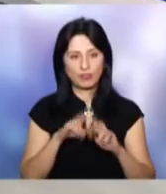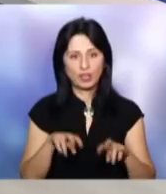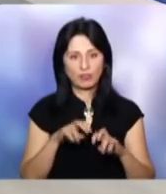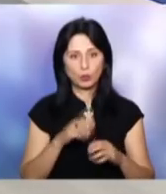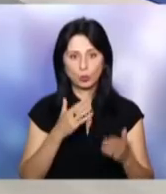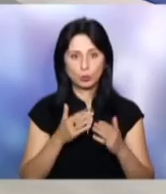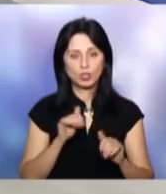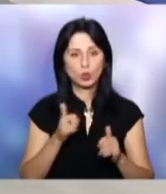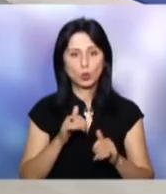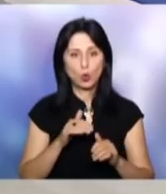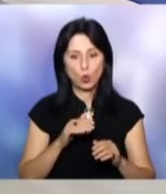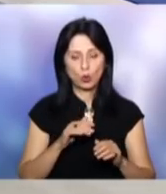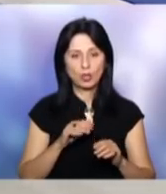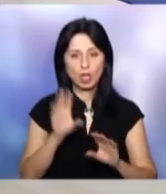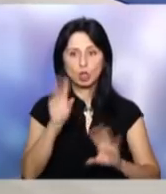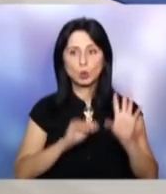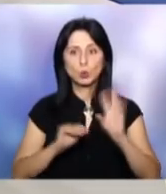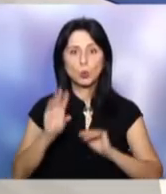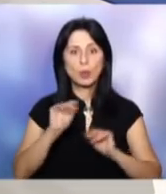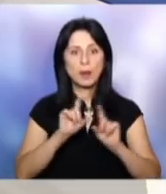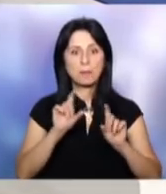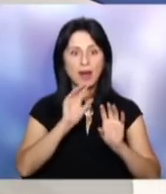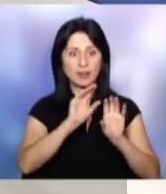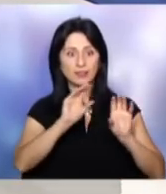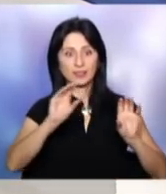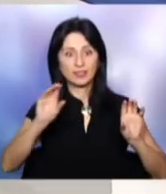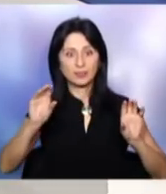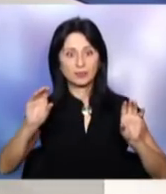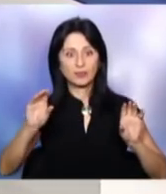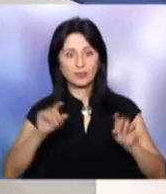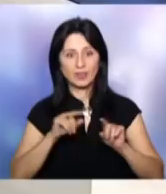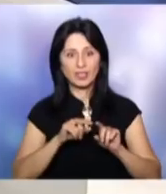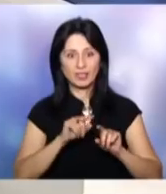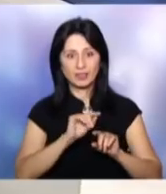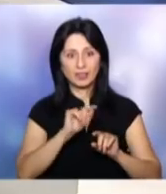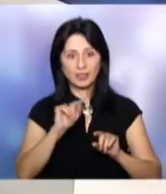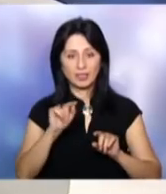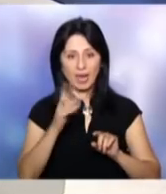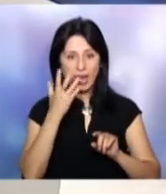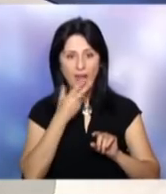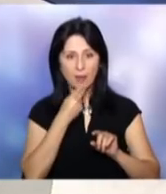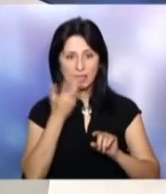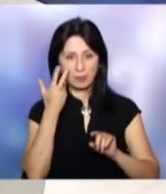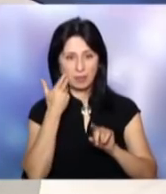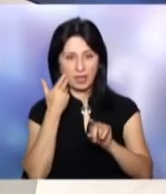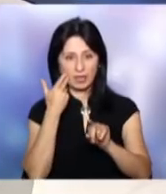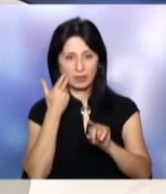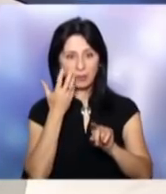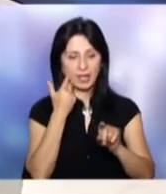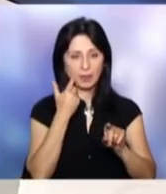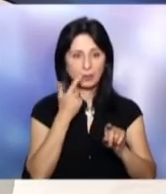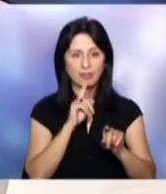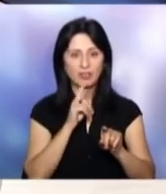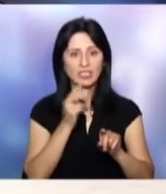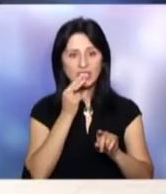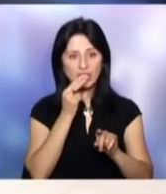კვლევებით, თუნდაც როგორ მოეწყოს სუპერმარკეტი, აი თქვენი სამი ულამაზესი ფერი, ეს არის ის ფერები, რომლებ რა